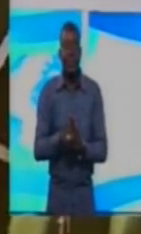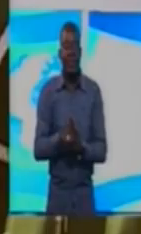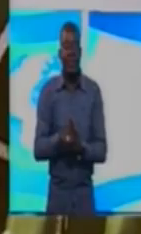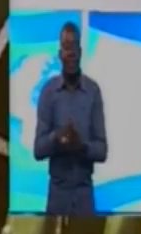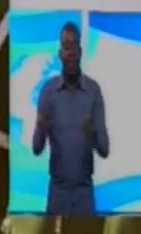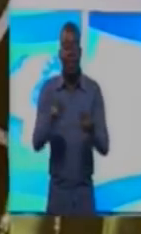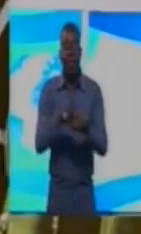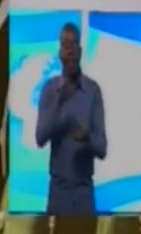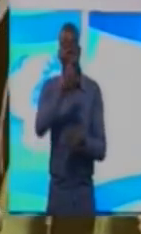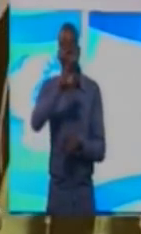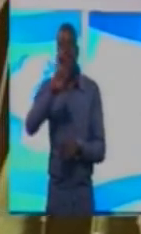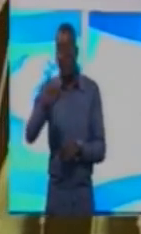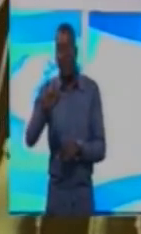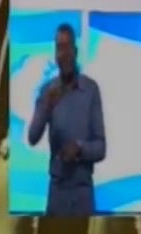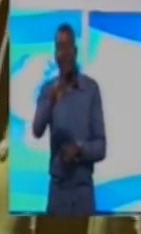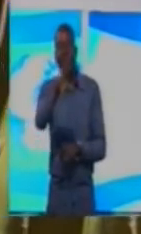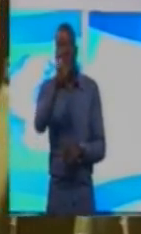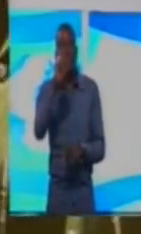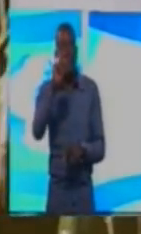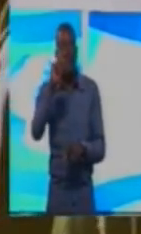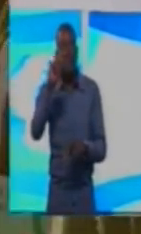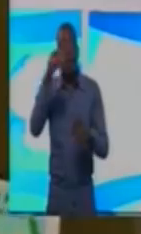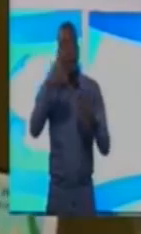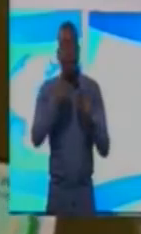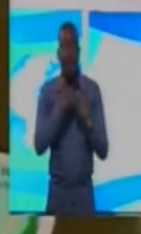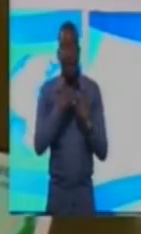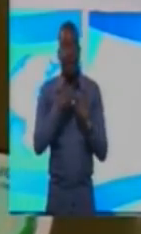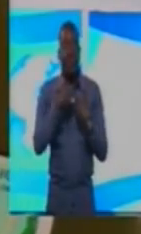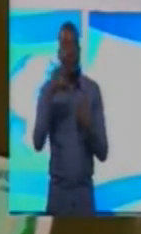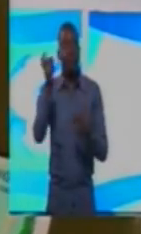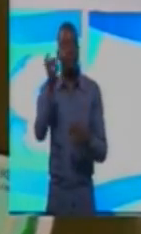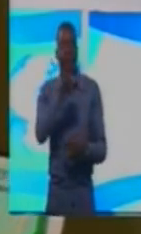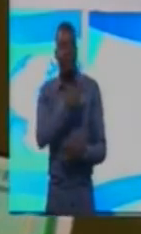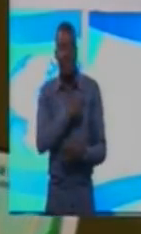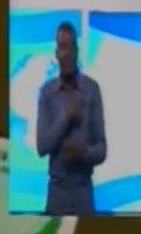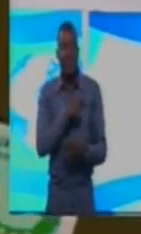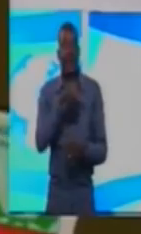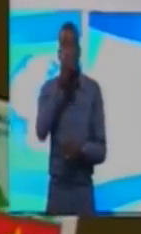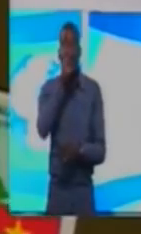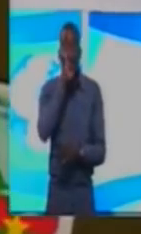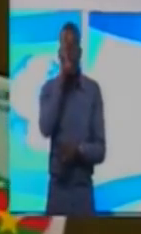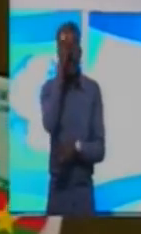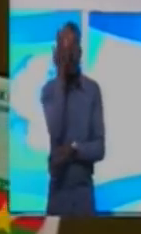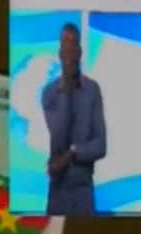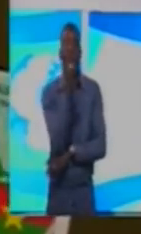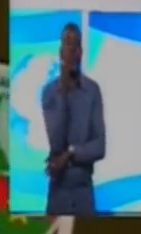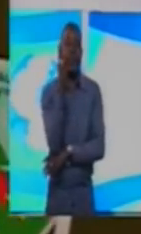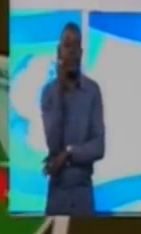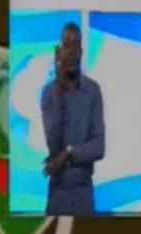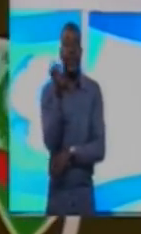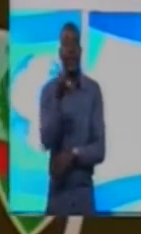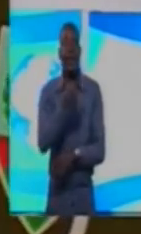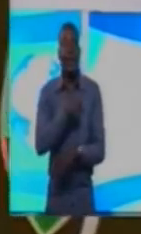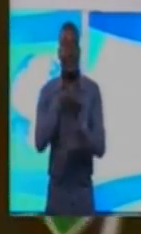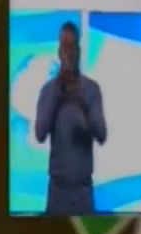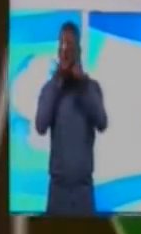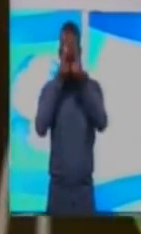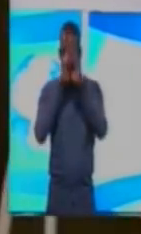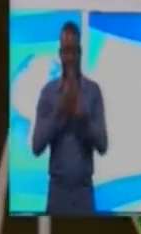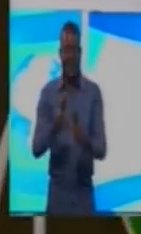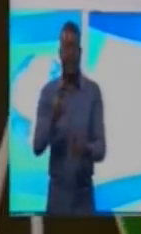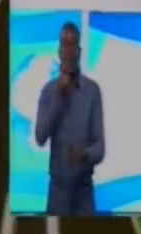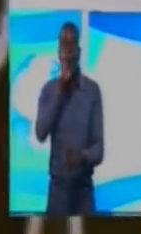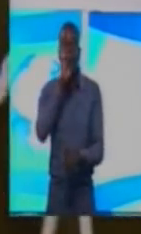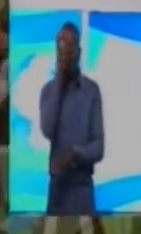Comme lui, ils sont 30 à bénéficier de cette médaille d'honneur des eaux et forêts. La médaille d'honneur des